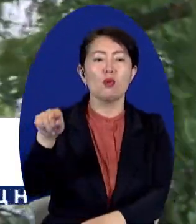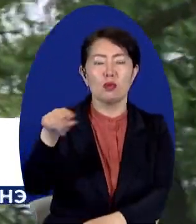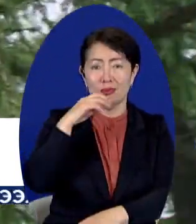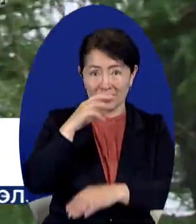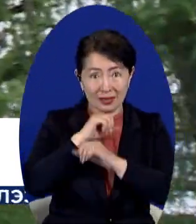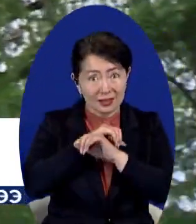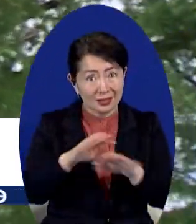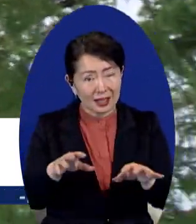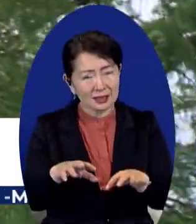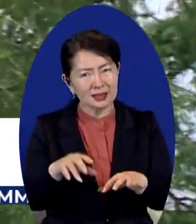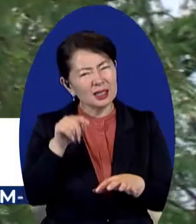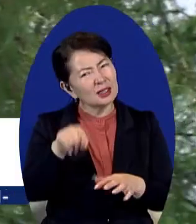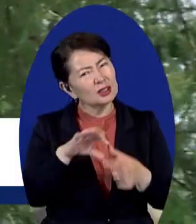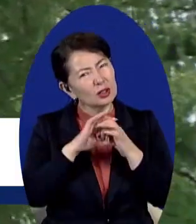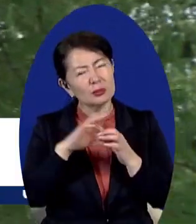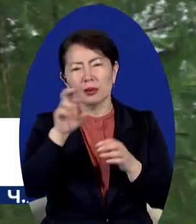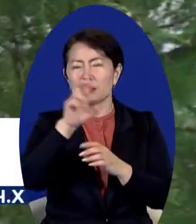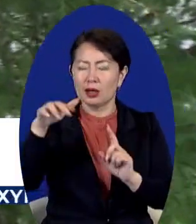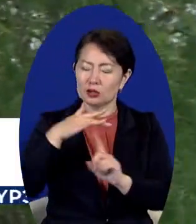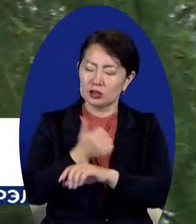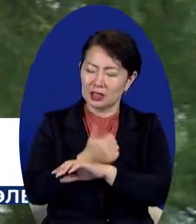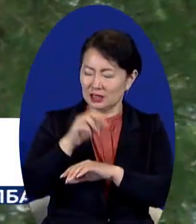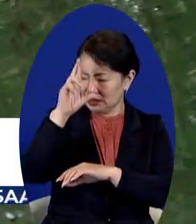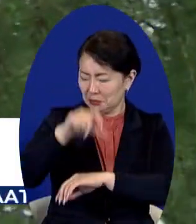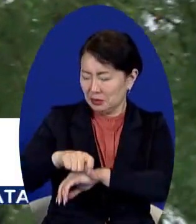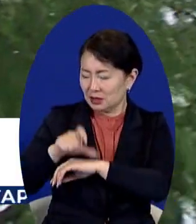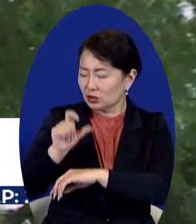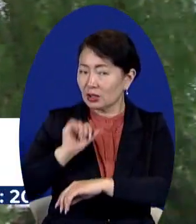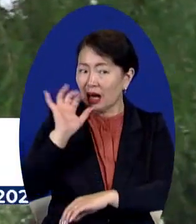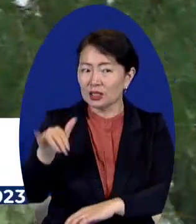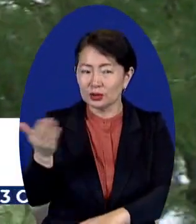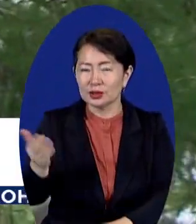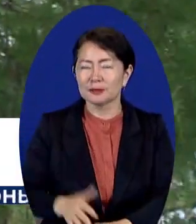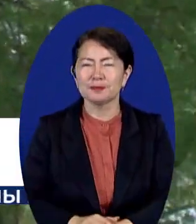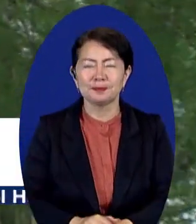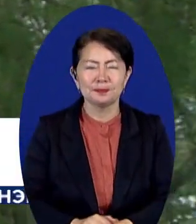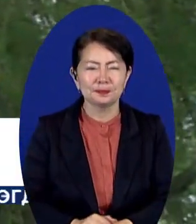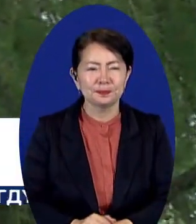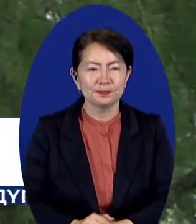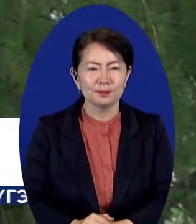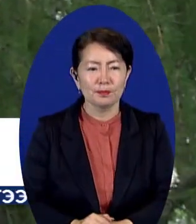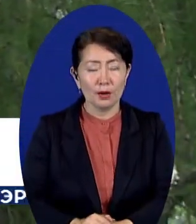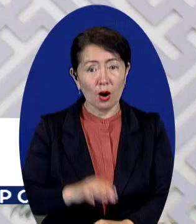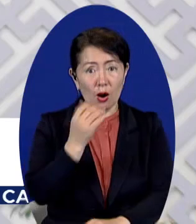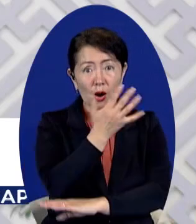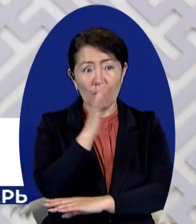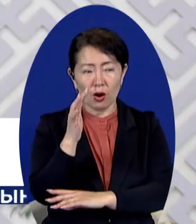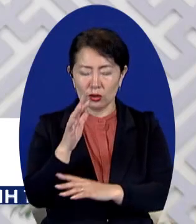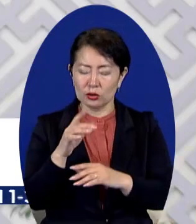ирхэлсэн. За үүнтэй холбогдуулан бид байгаль орчин аялал жуулчлалын яамны мэрэгжилтнээс тодруулсан. Ойгоор бүхсэн талбай 8 орчим хувь байна